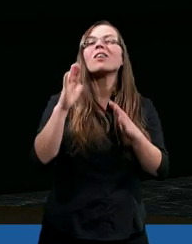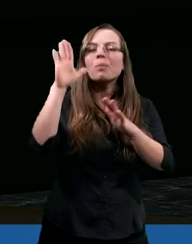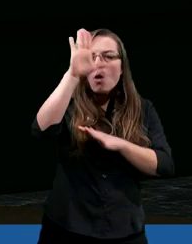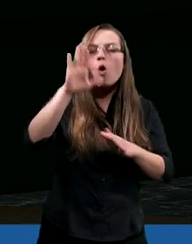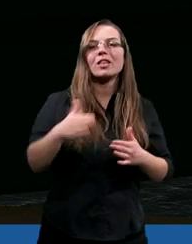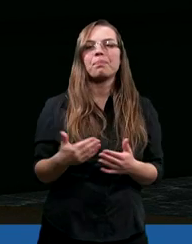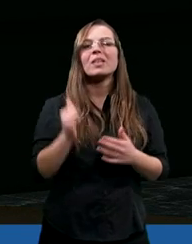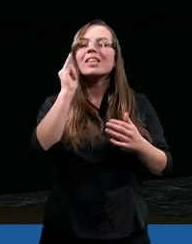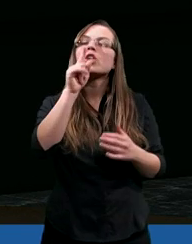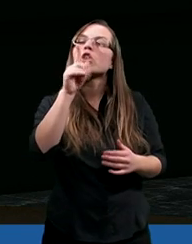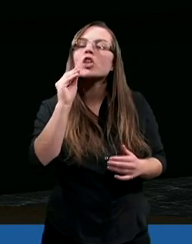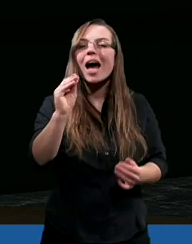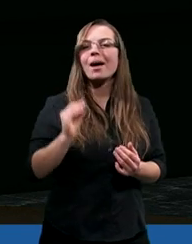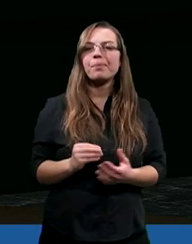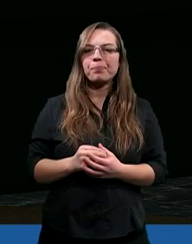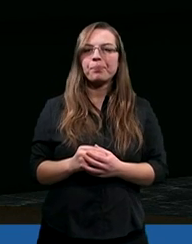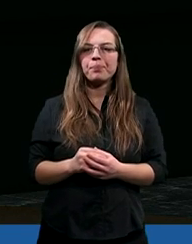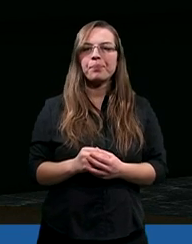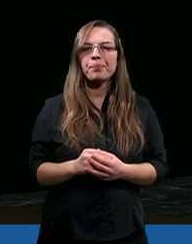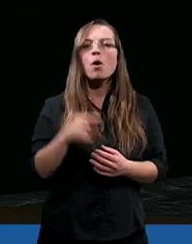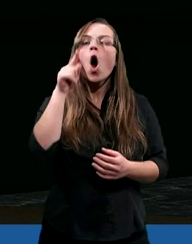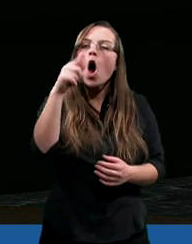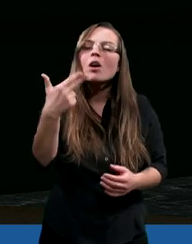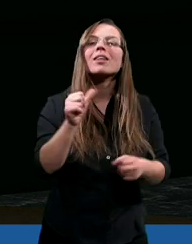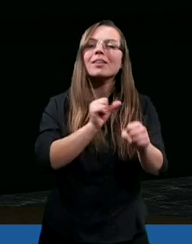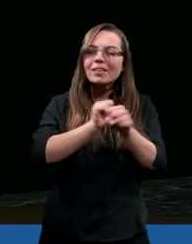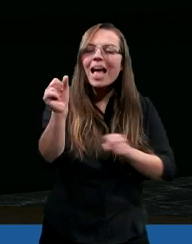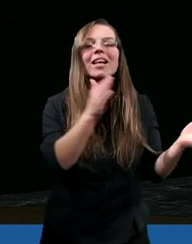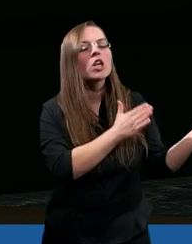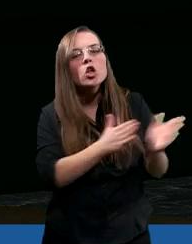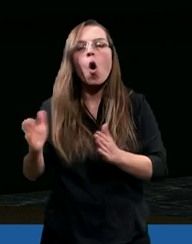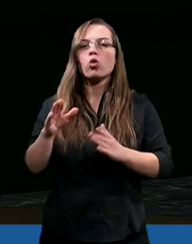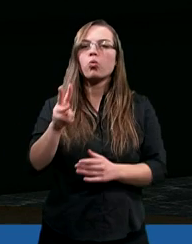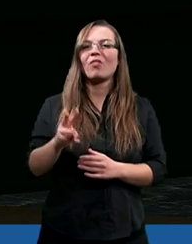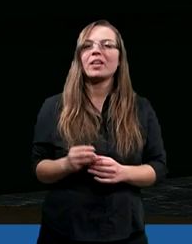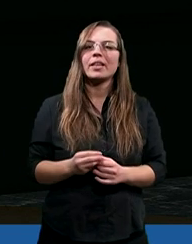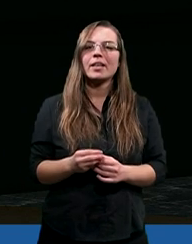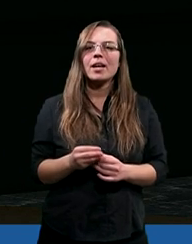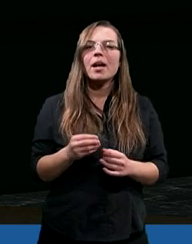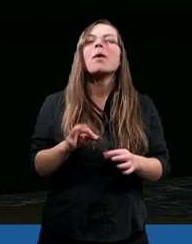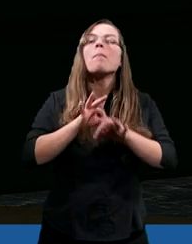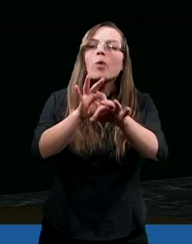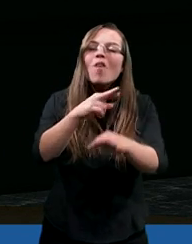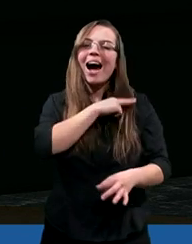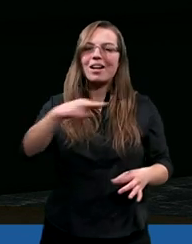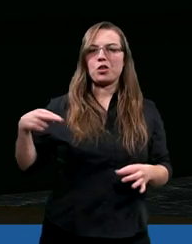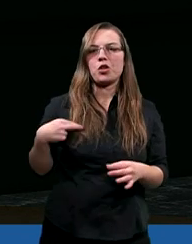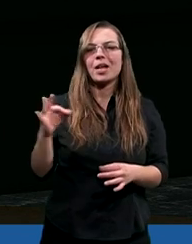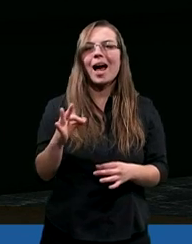i że On jest gotów prowadzić nas,